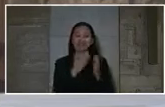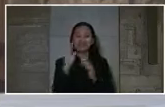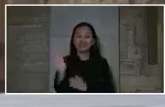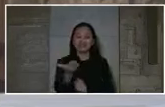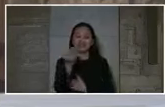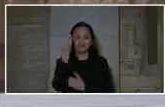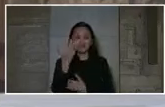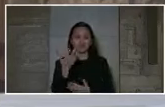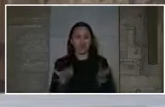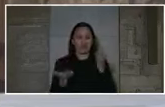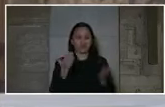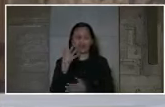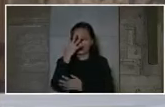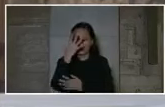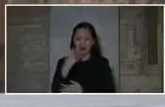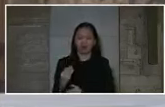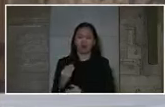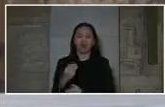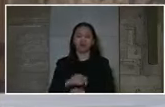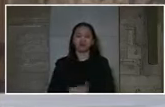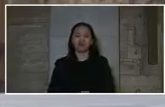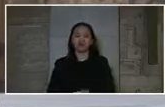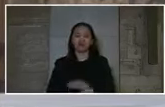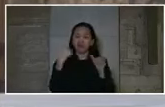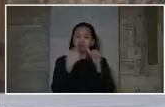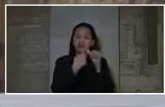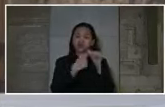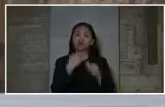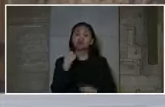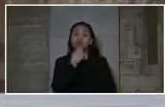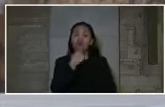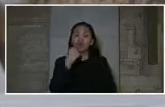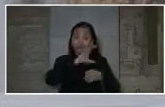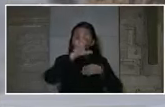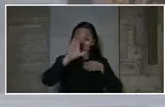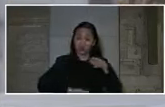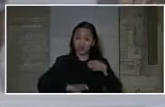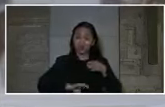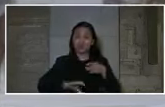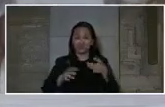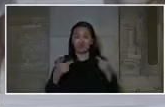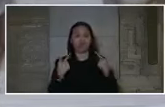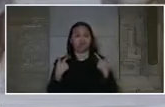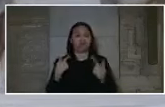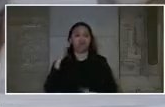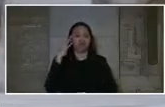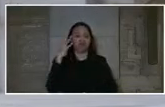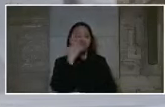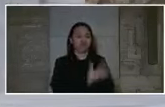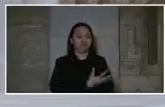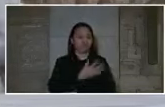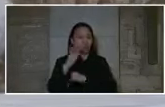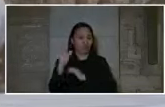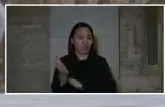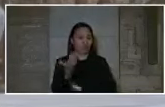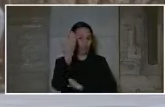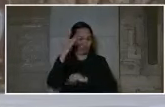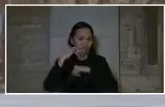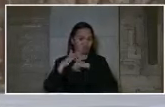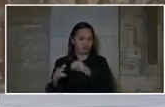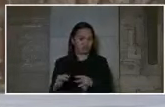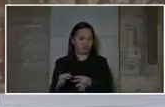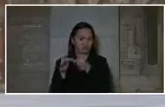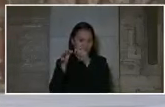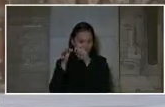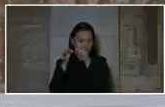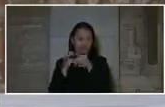Mukhang nakatulog. Una, sino ang nakakumpleto? Nasa 5 umaga na po tayo, 5 madaling araw.